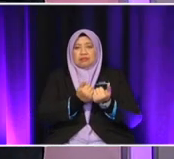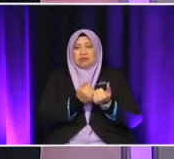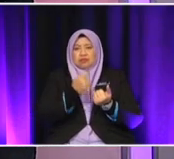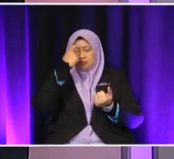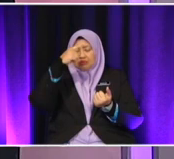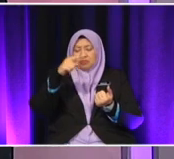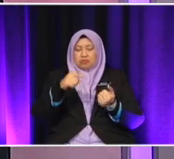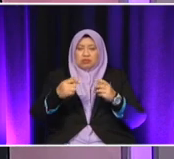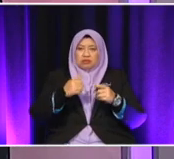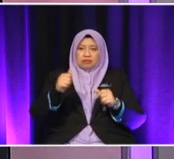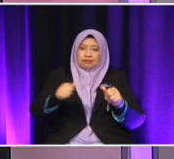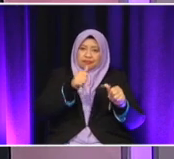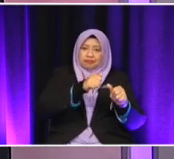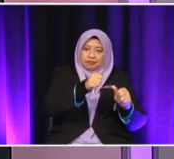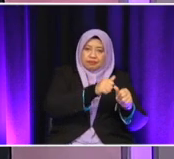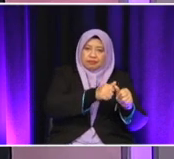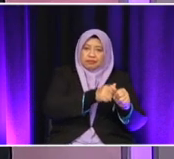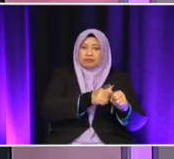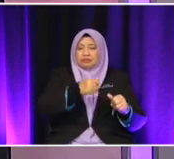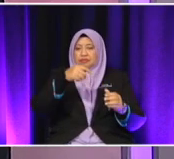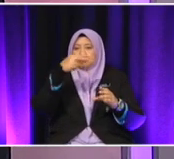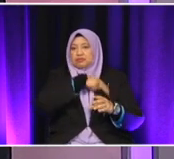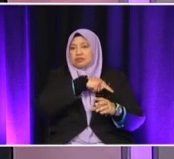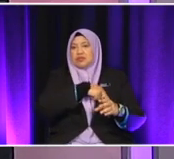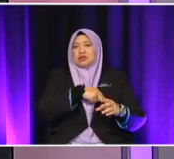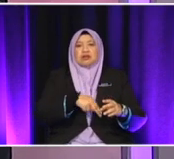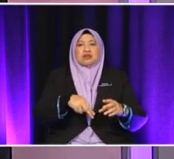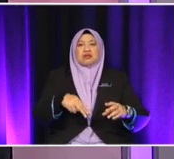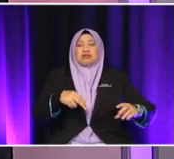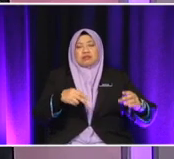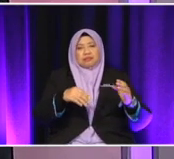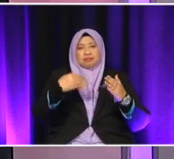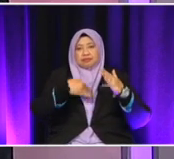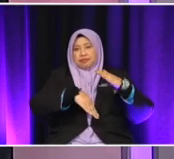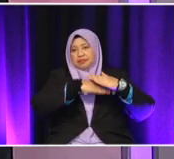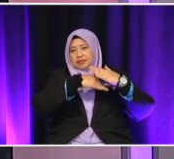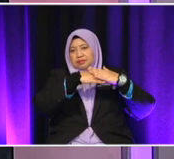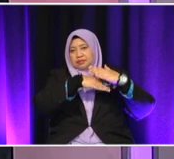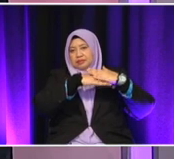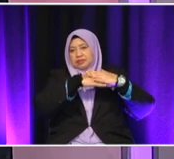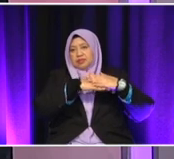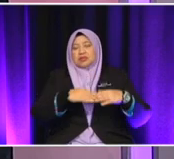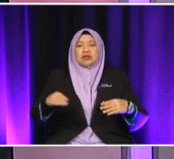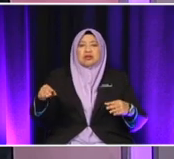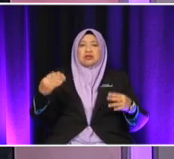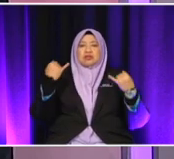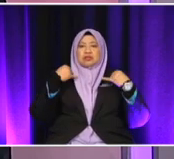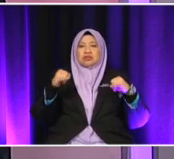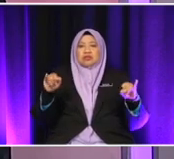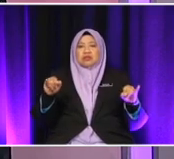mengejar keuntungan semata-mata Tetapi dia lebih memaksimumkan jualan jualan dia